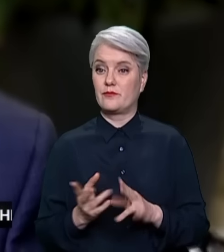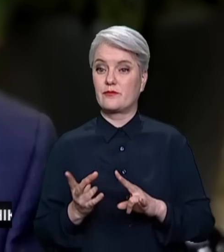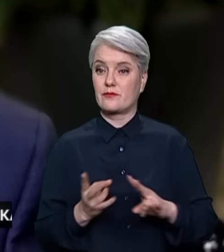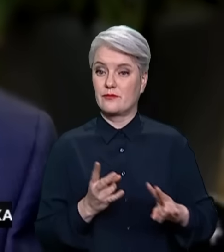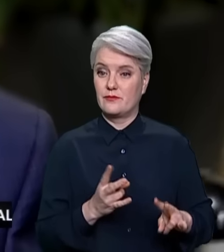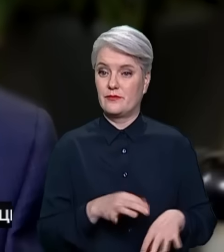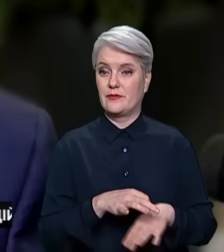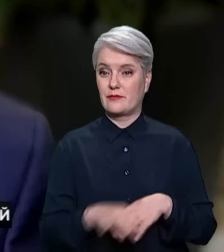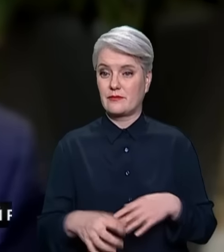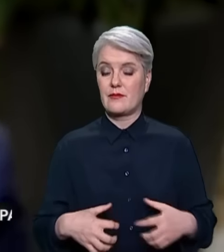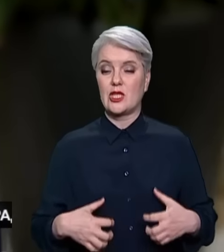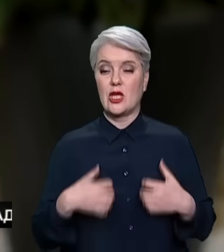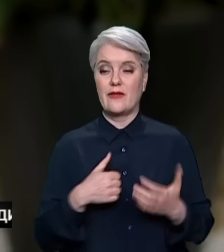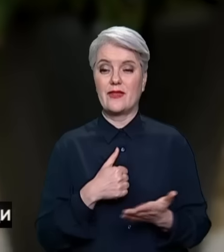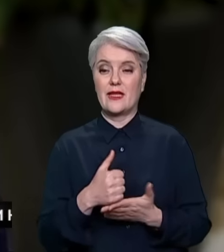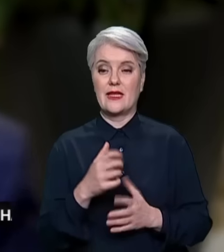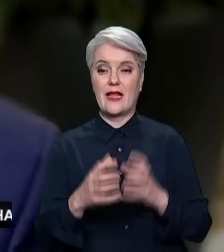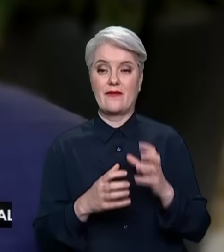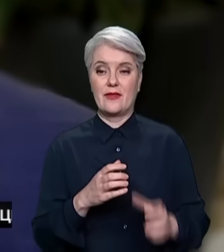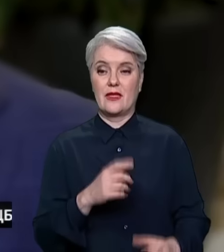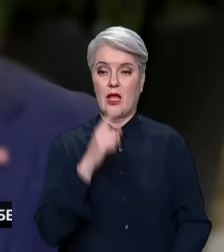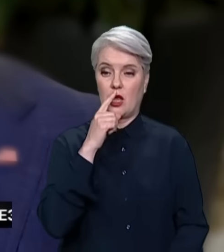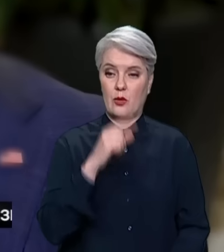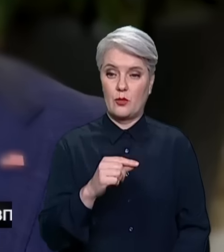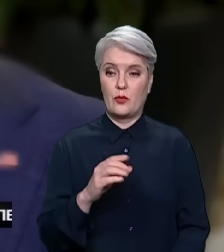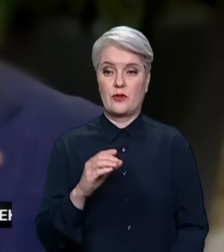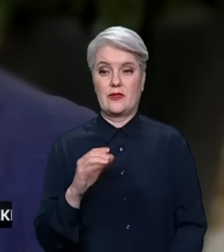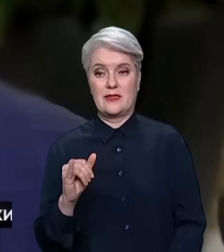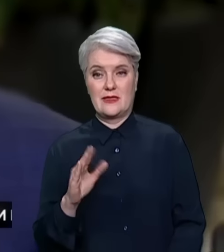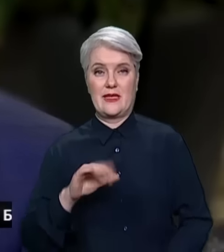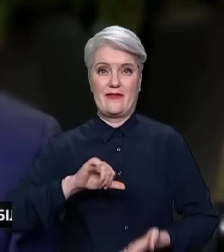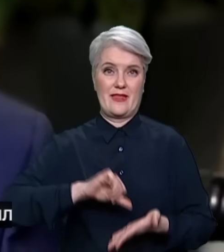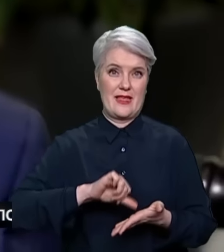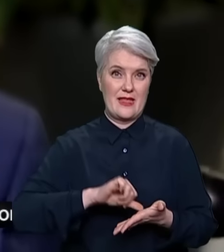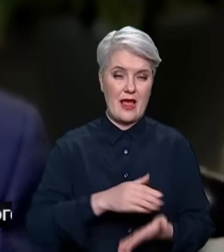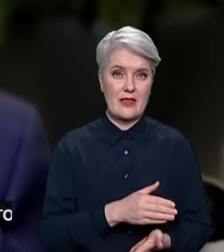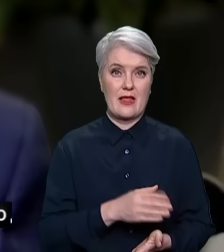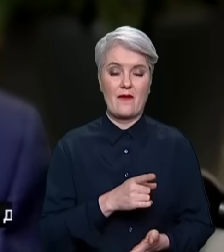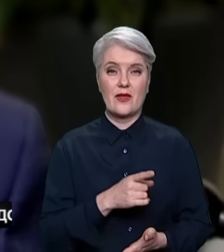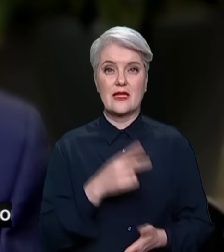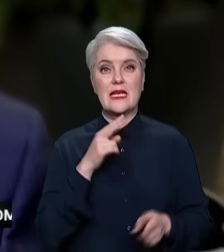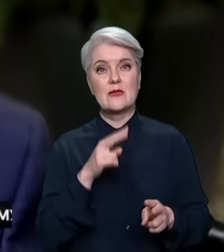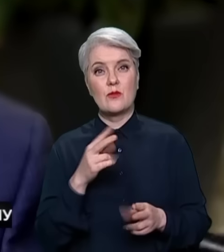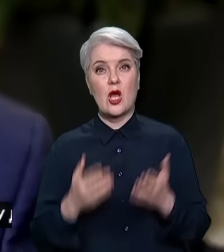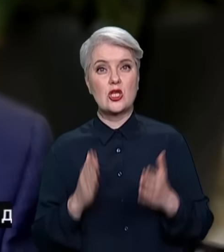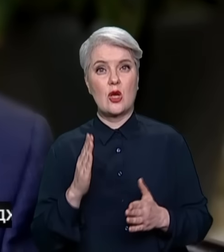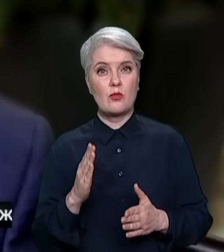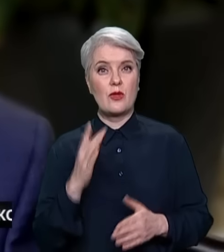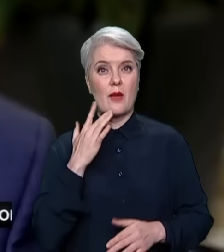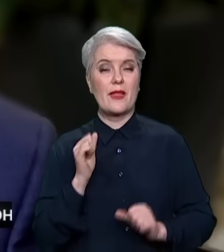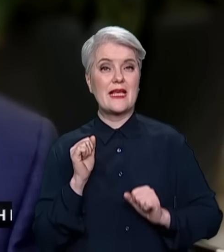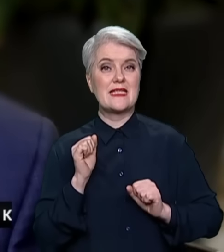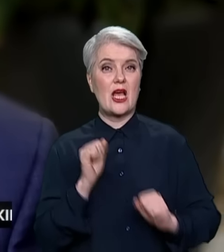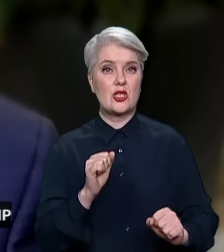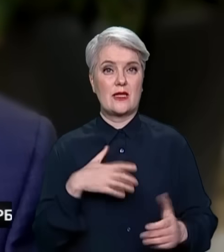і жахливі лідери у світі, такі як Путін і Сі, і в Ірані. Вони спостерігають, чи буде Америка виступати за своїх союзників та